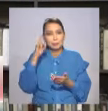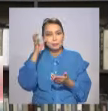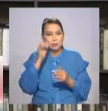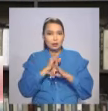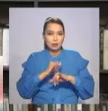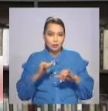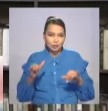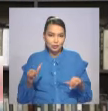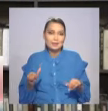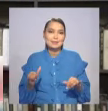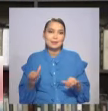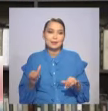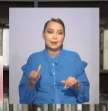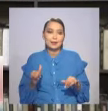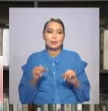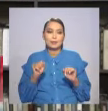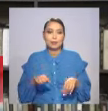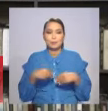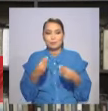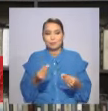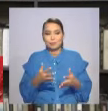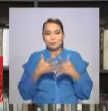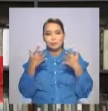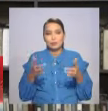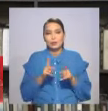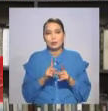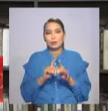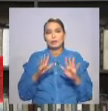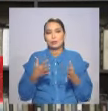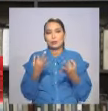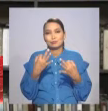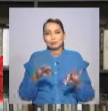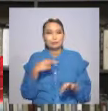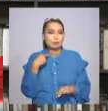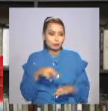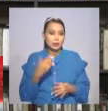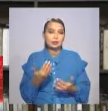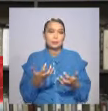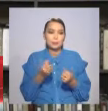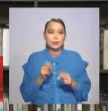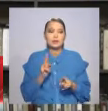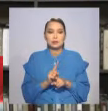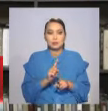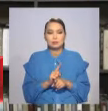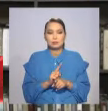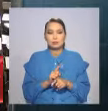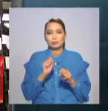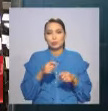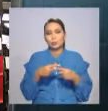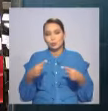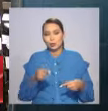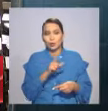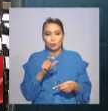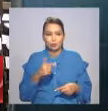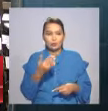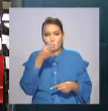это дает возможность осужденным отсюда освободиться уже совершенно иными другими людьми.